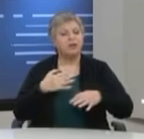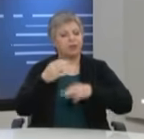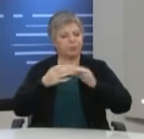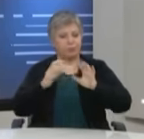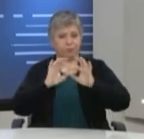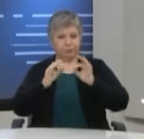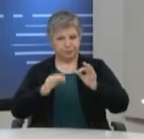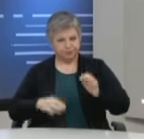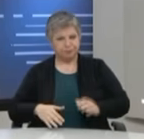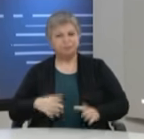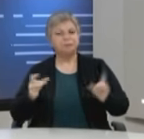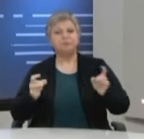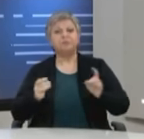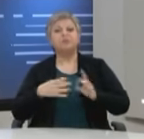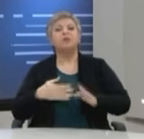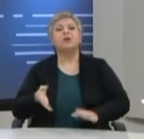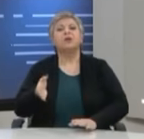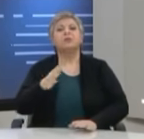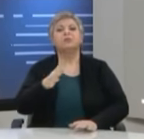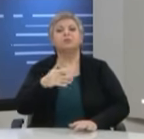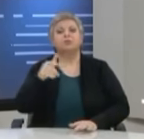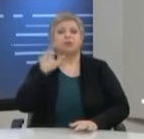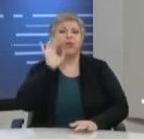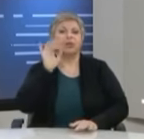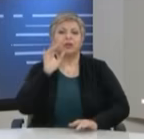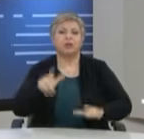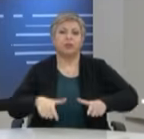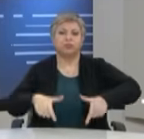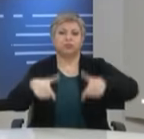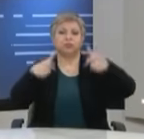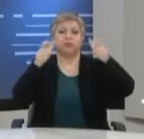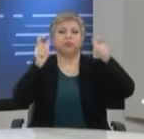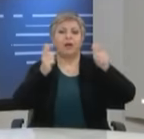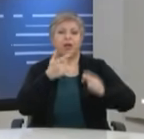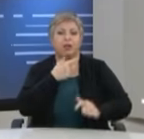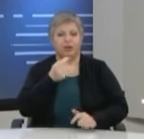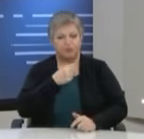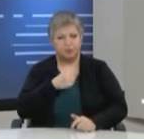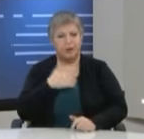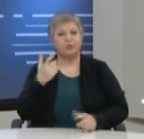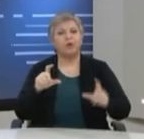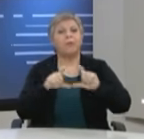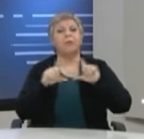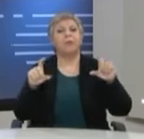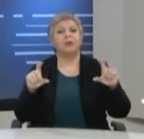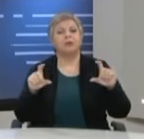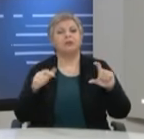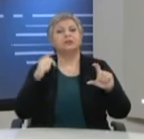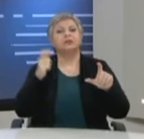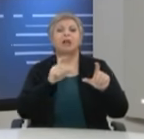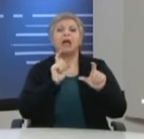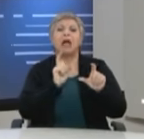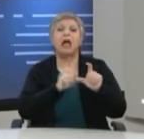Αν αύριο απέναντι από το Λευκό Πύργο αναρτηθεί μία μεγάλη πινακίδα που να γράφει